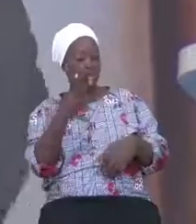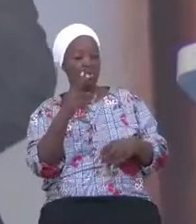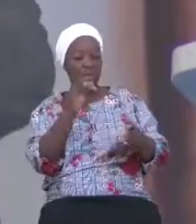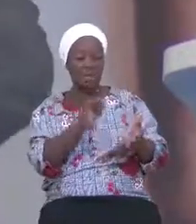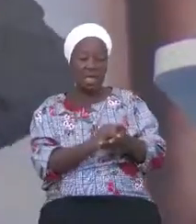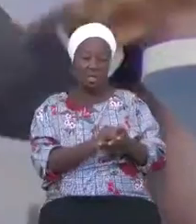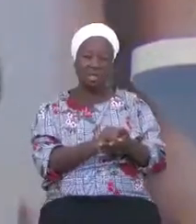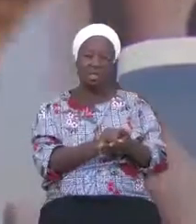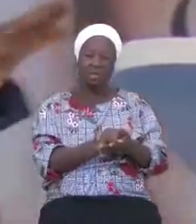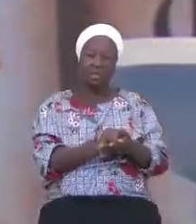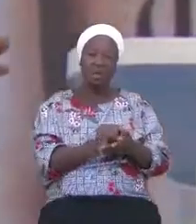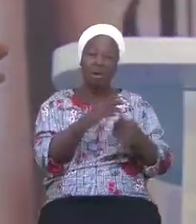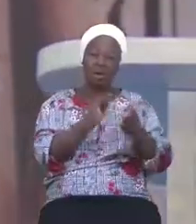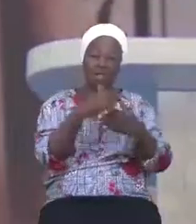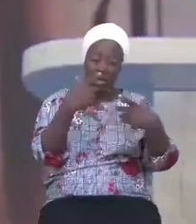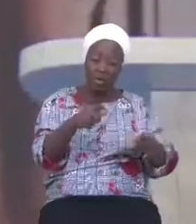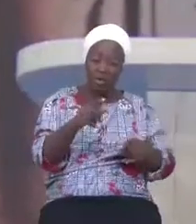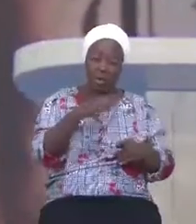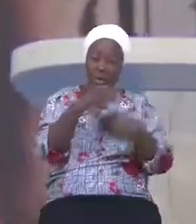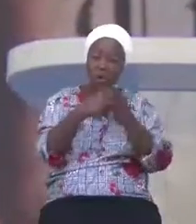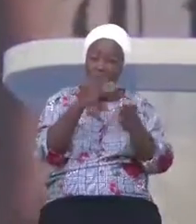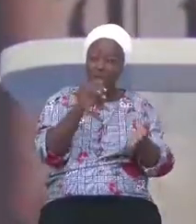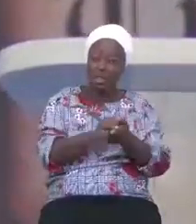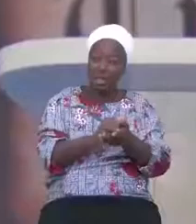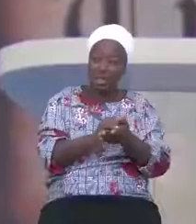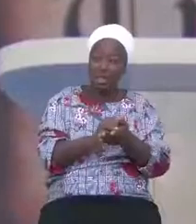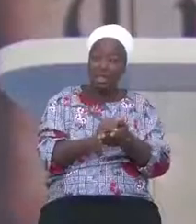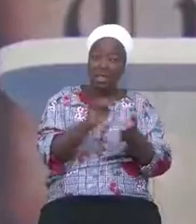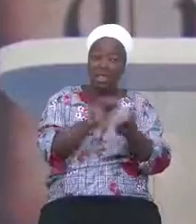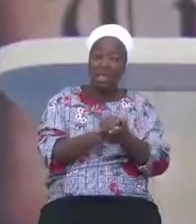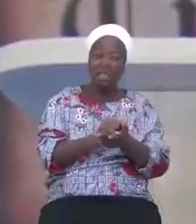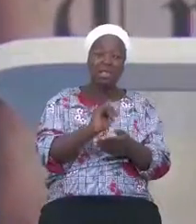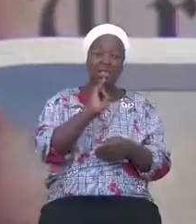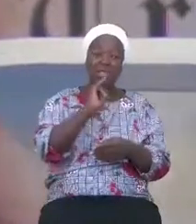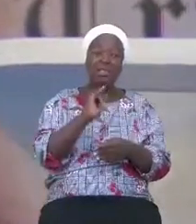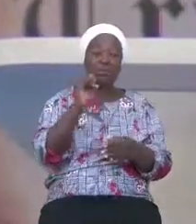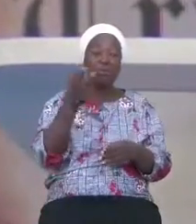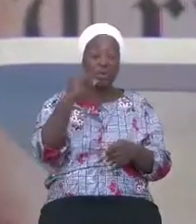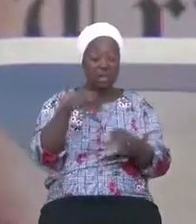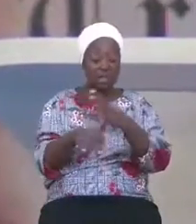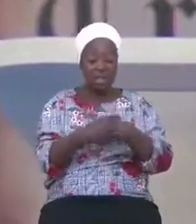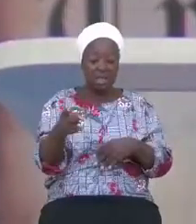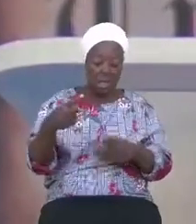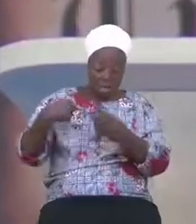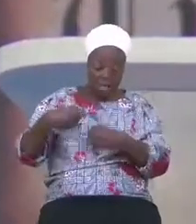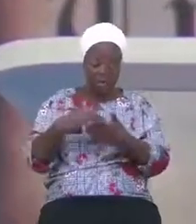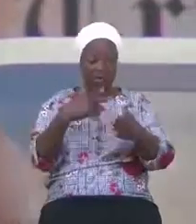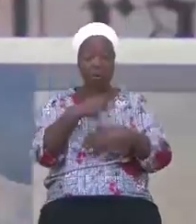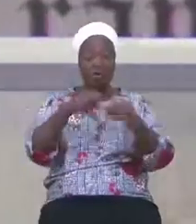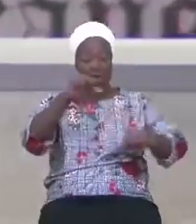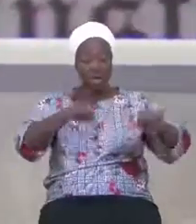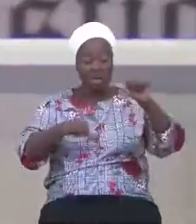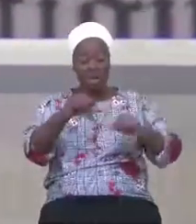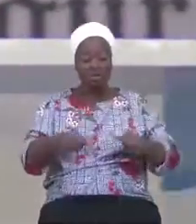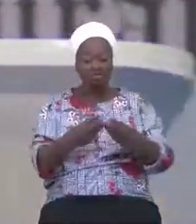cette manifestation, tout doute dans leur cœur avant, tous les doutes ont été